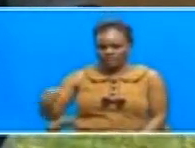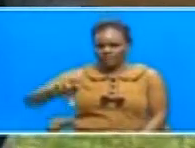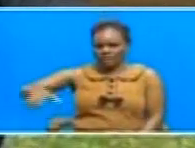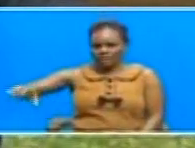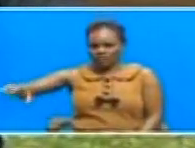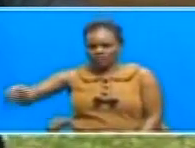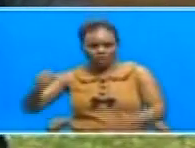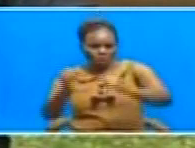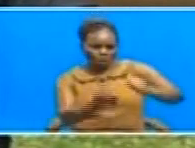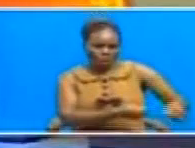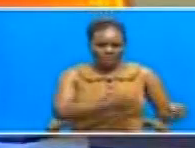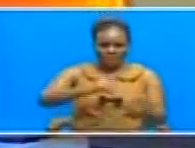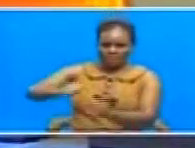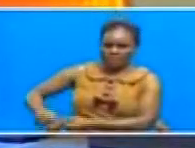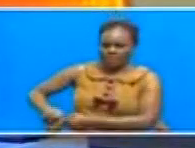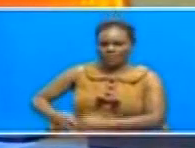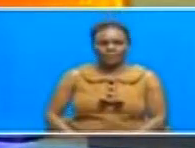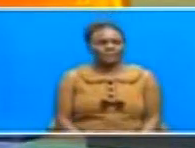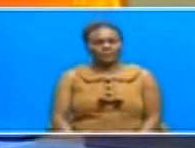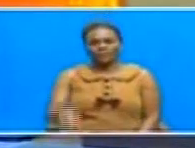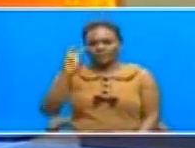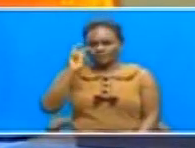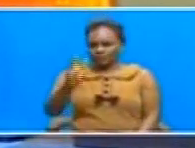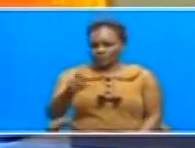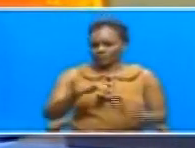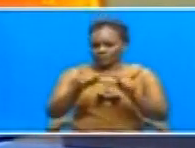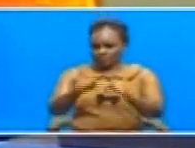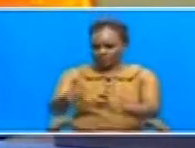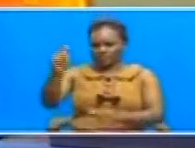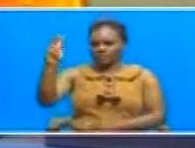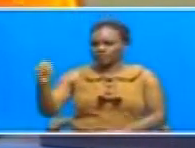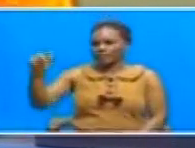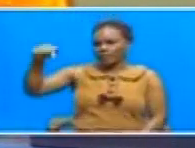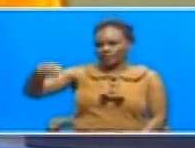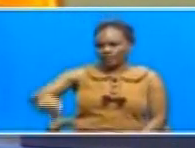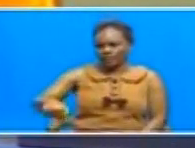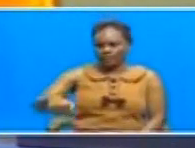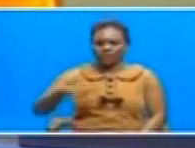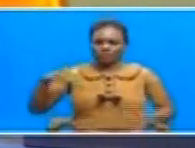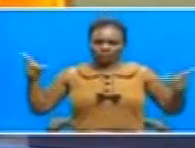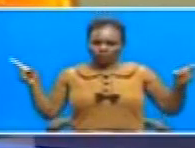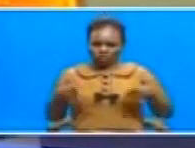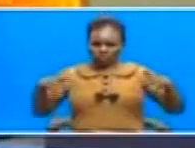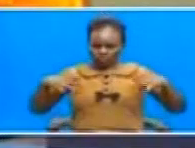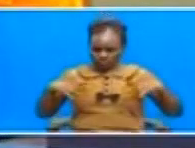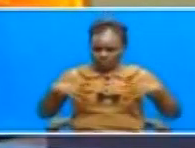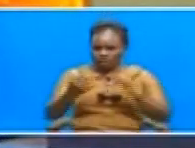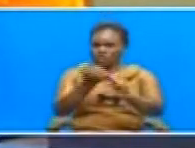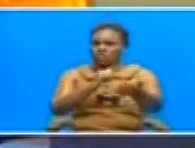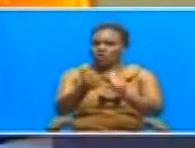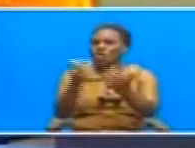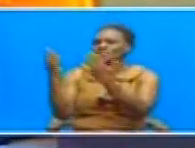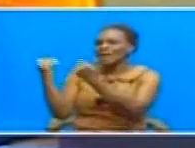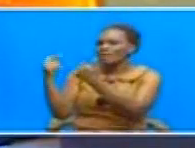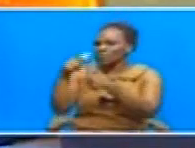kaunti ya Homa Bay. Mtazamaji, unaendelea kutazama taarifa za KTN leo. Napumua kidogo. Taarifa za michezo ziko njiani,